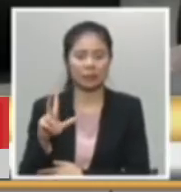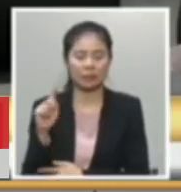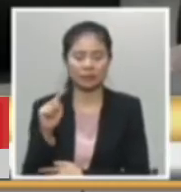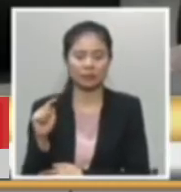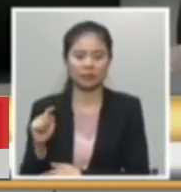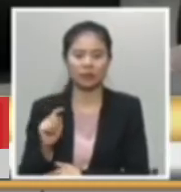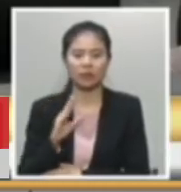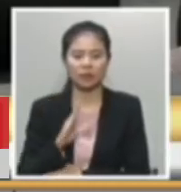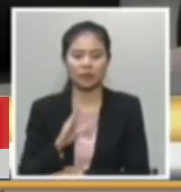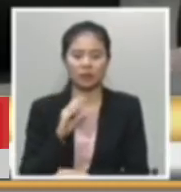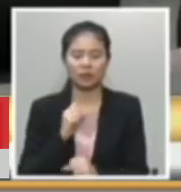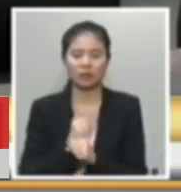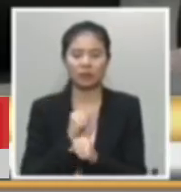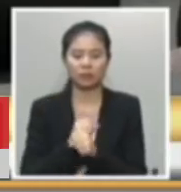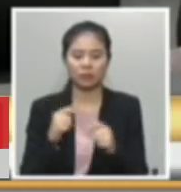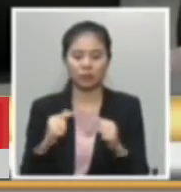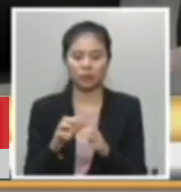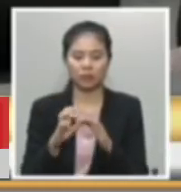ตอบสนองต่อเรื่องนโยบาย